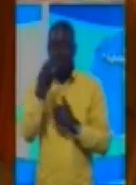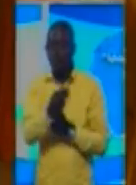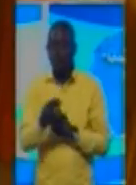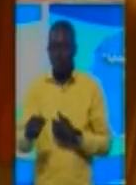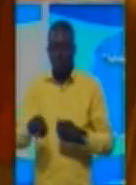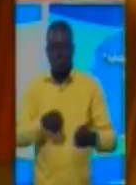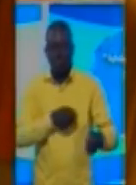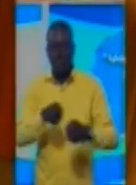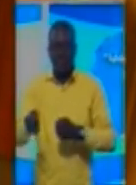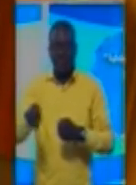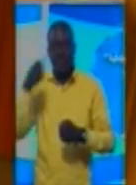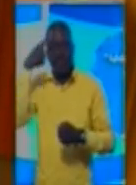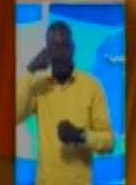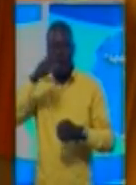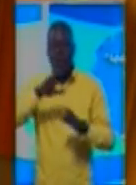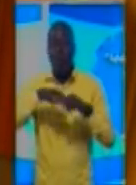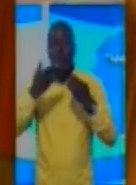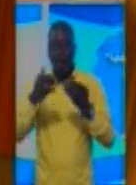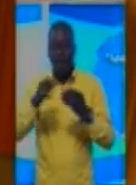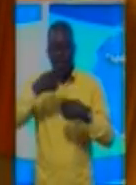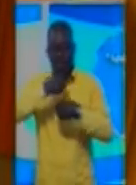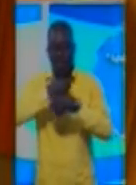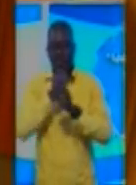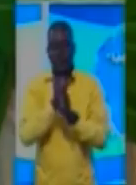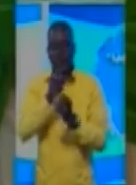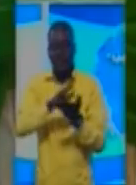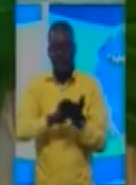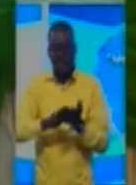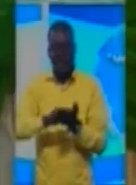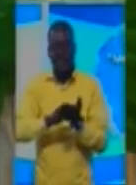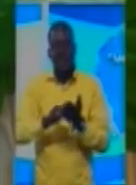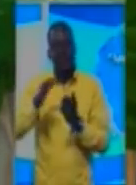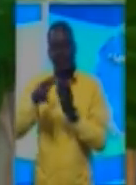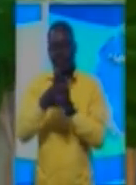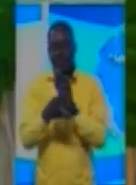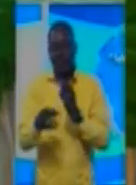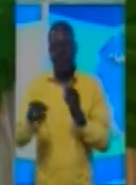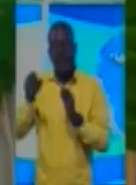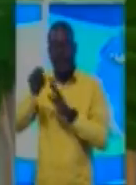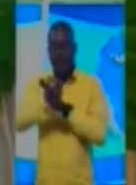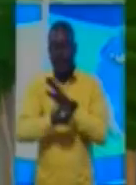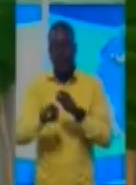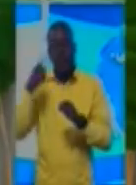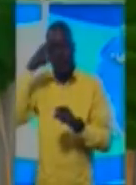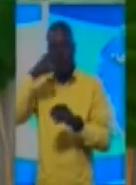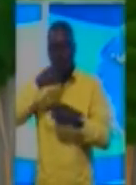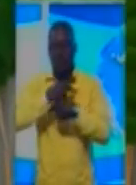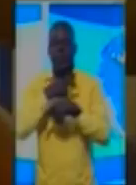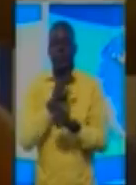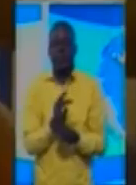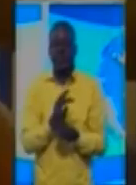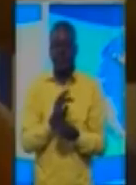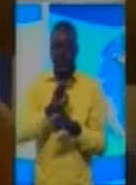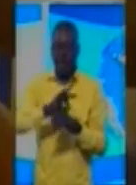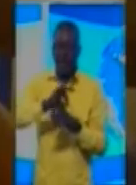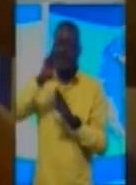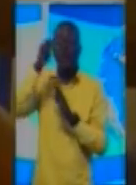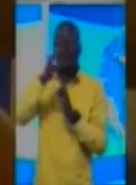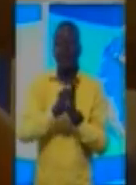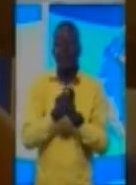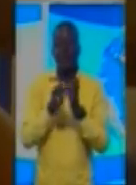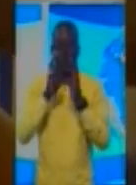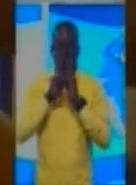maîtrise et les itinéraires de production du savon à base de jatropha et de ses sous-produits. Cette formation répond